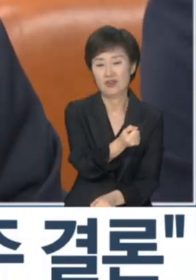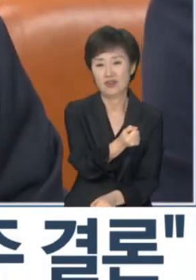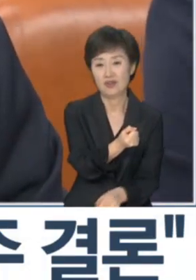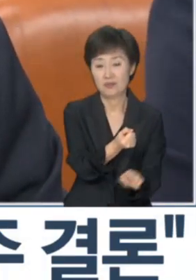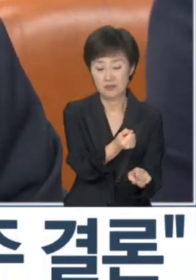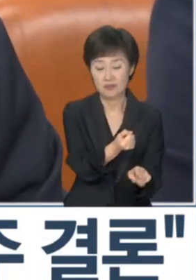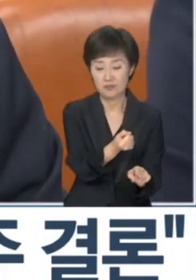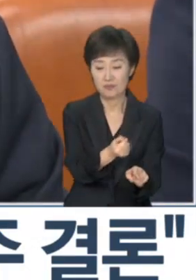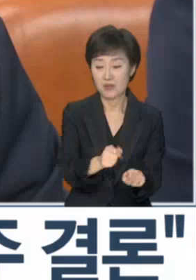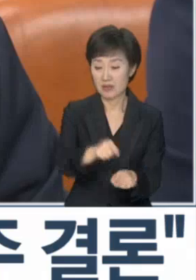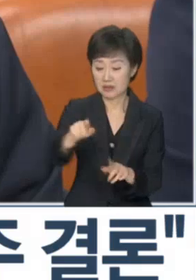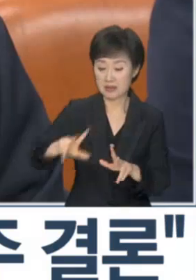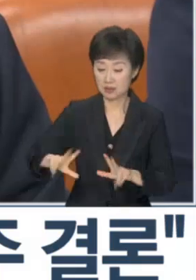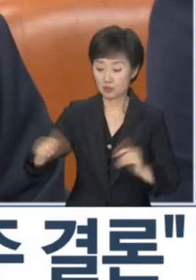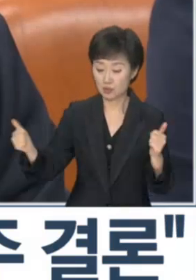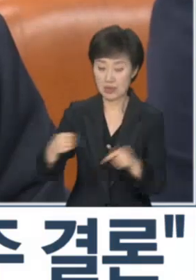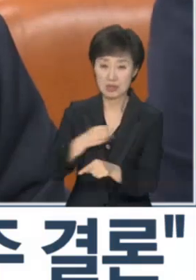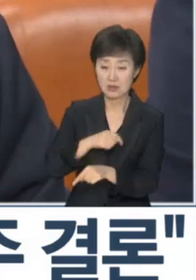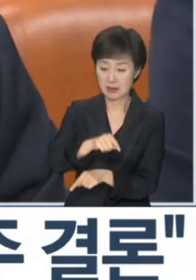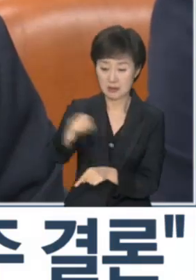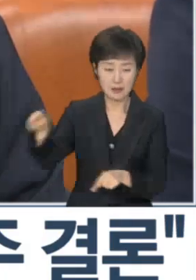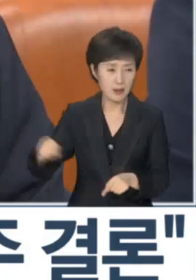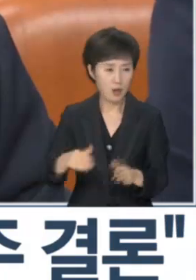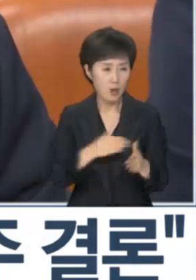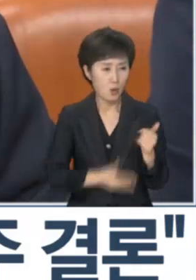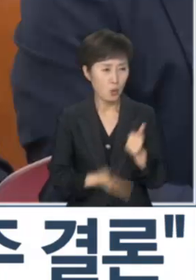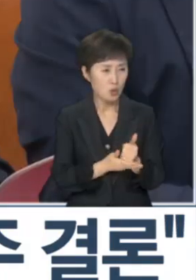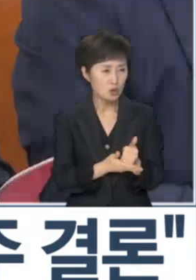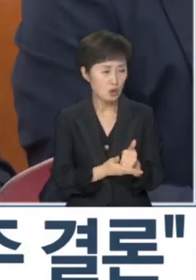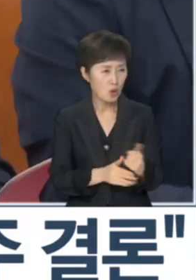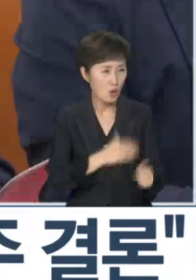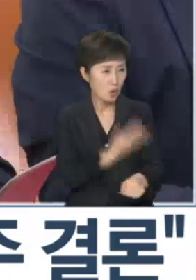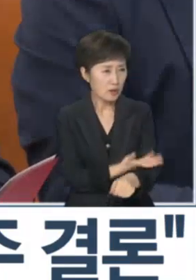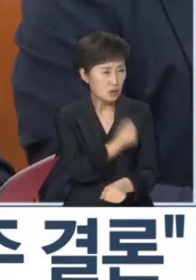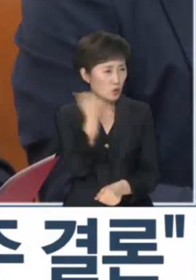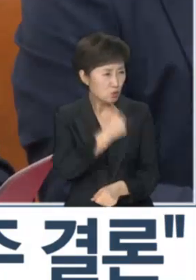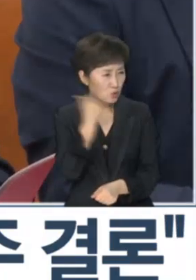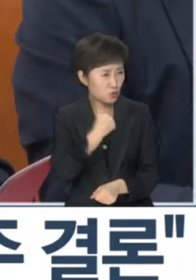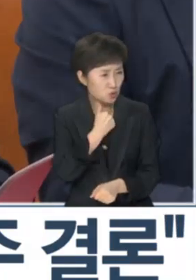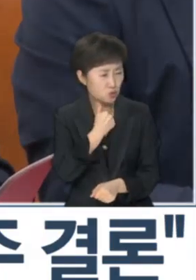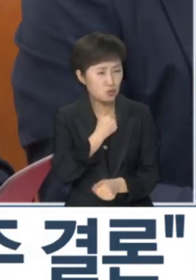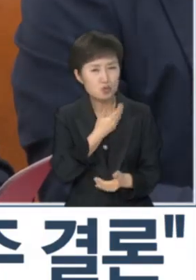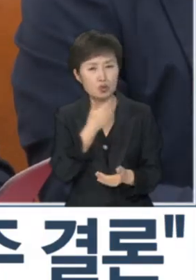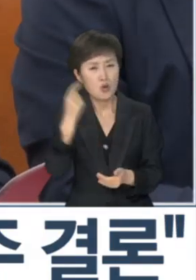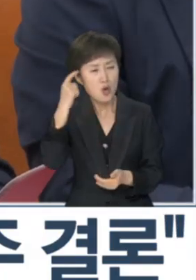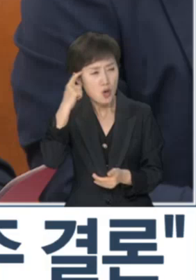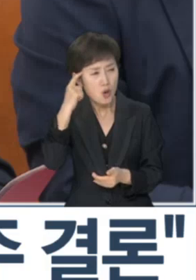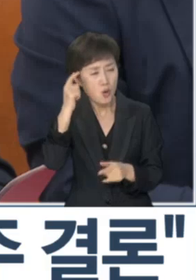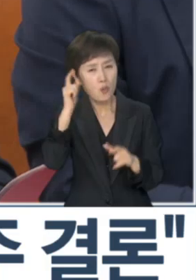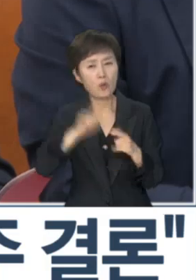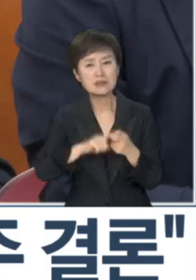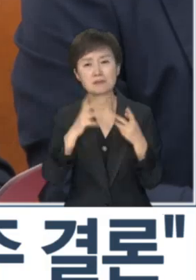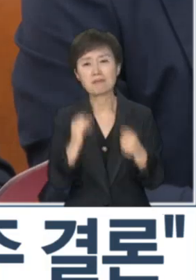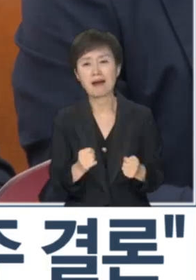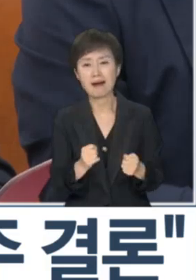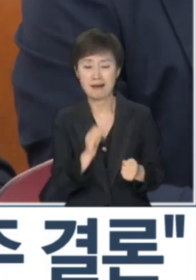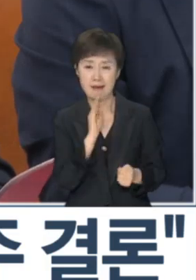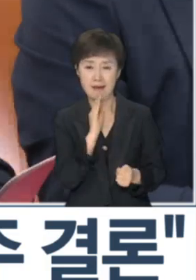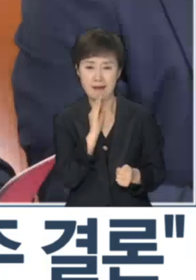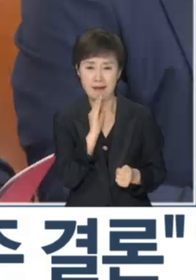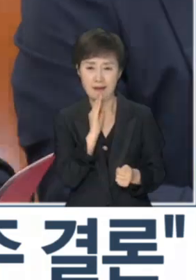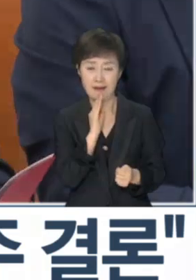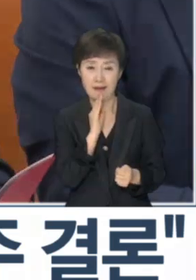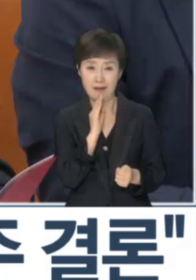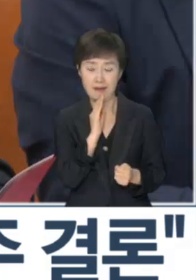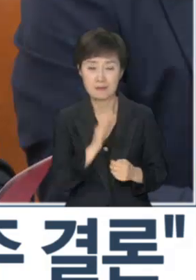사람이 현역 의원들이라든가 총선 출마에 가장 중요하기 때문에 누가 나한테 유리할까? 현역 의원들은 그걸 가장 먼저 생각할 가능성이